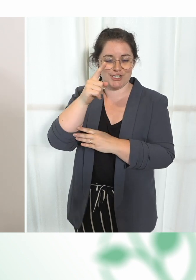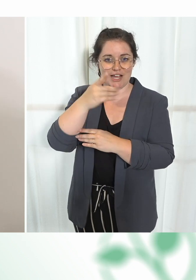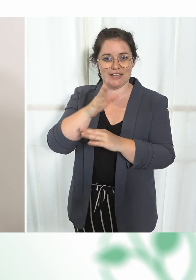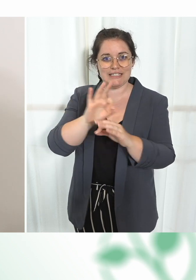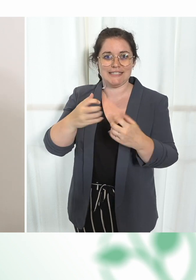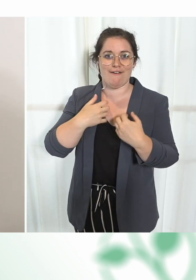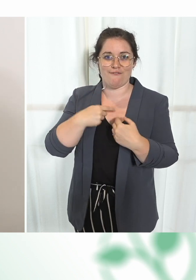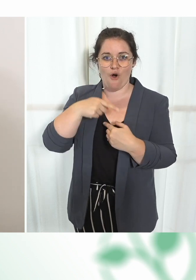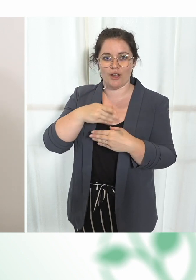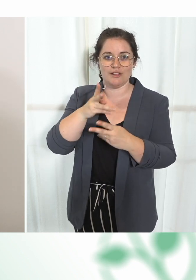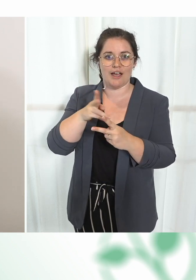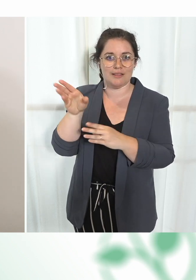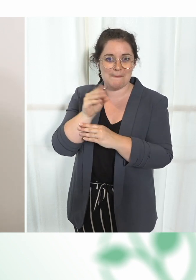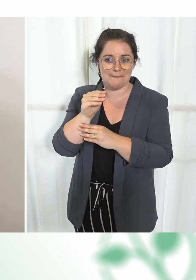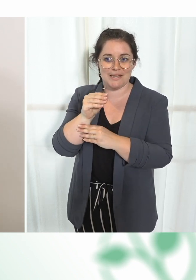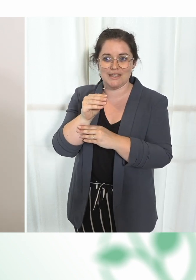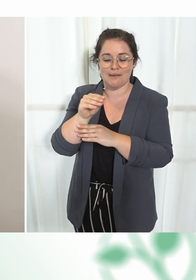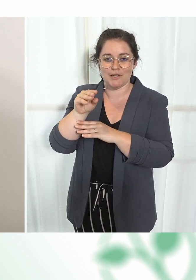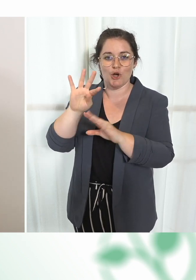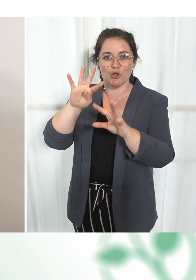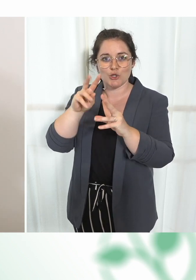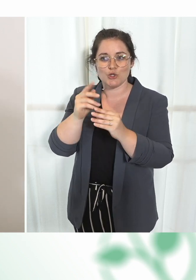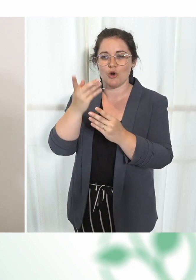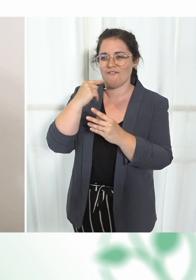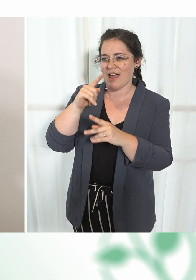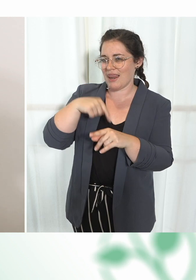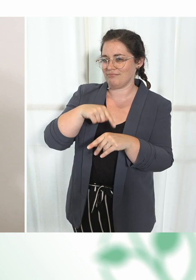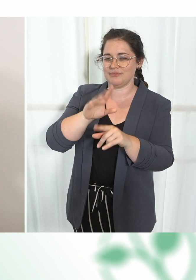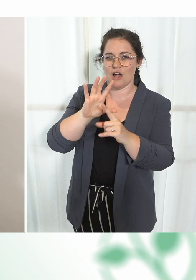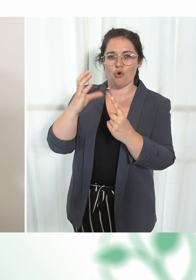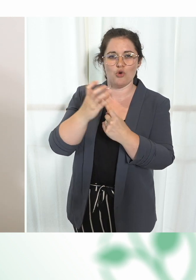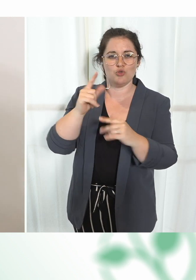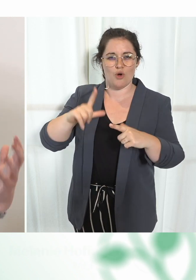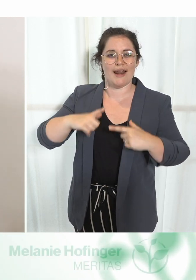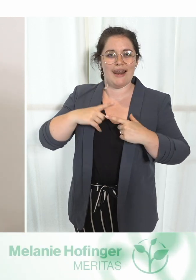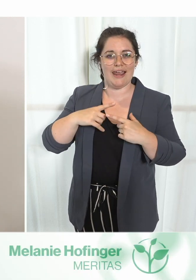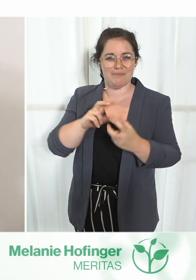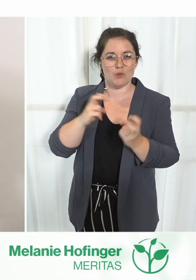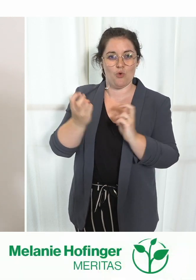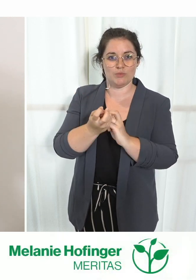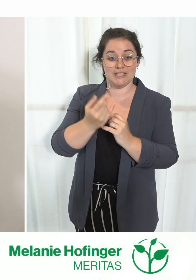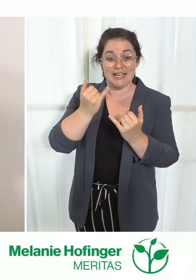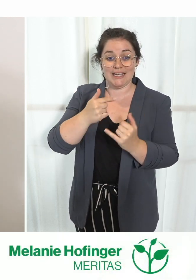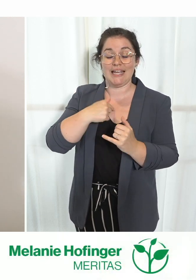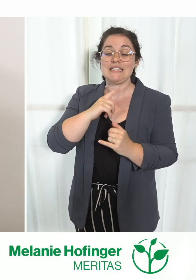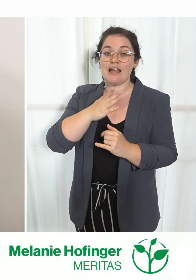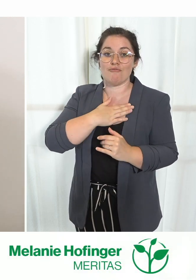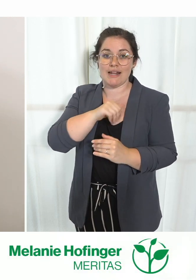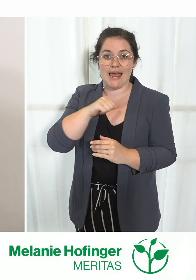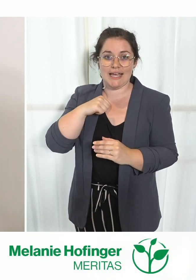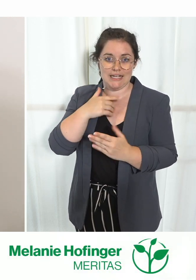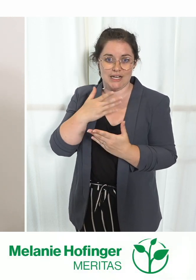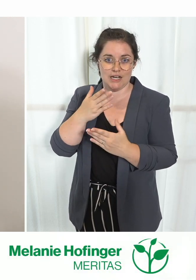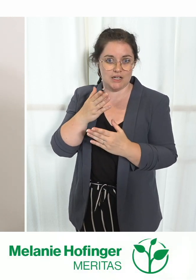Eindrücke mitnehmen kann, weil ich schon glaube, dass das Kultur ist, die gelebt wird und die ich jetzt plötzlich in mein Unternehmen einbringen darf. Die